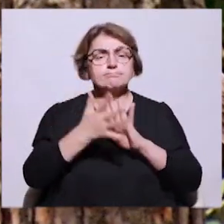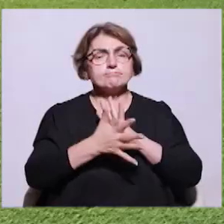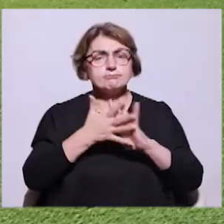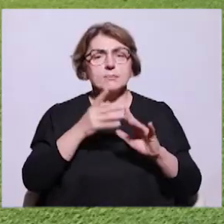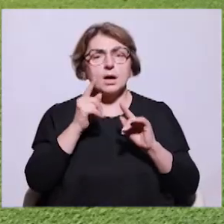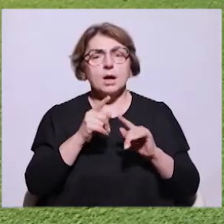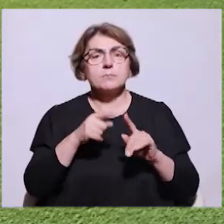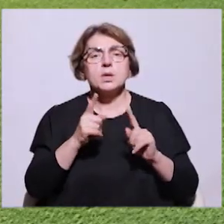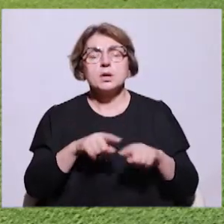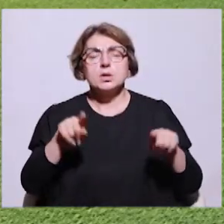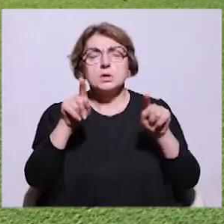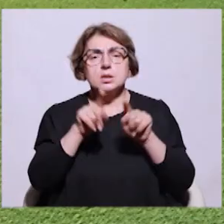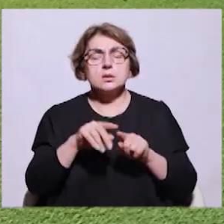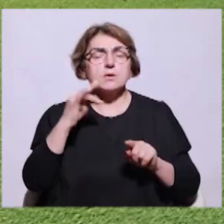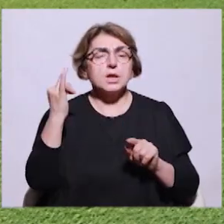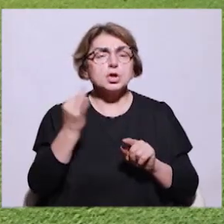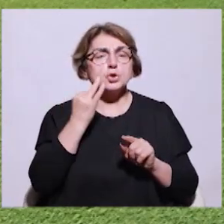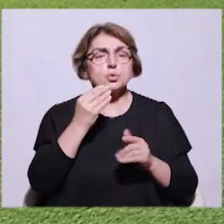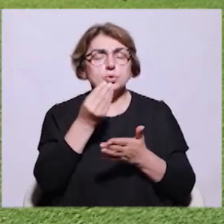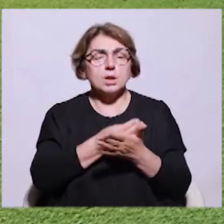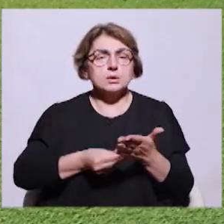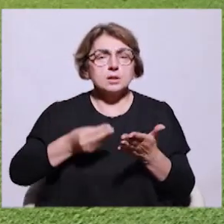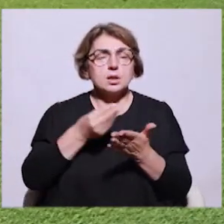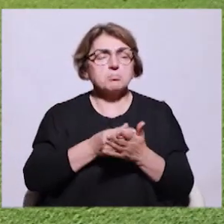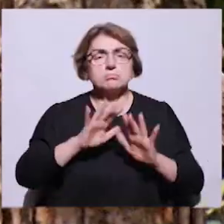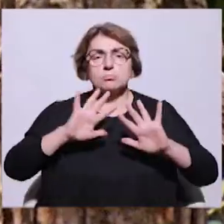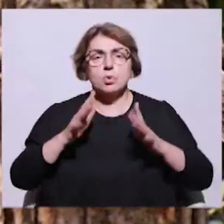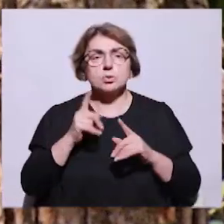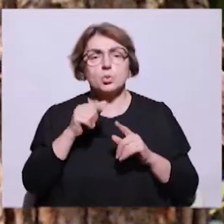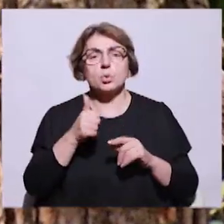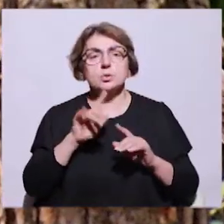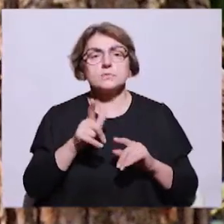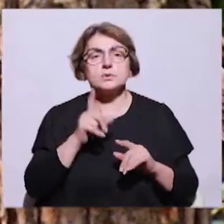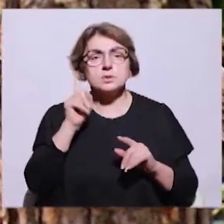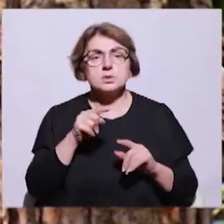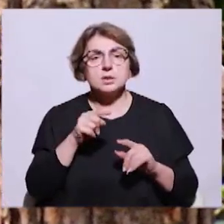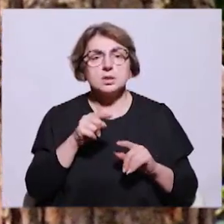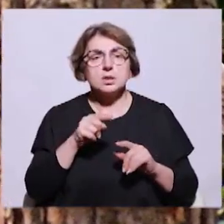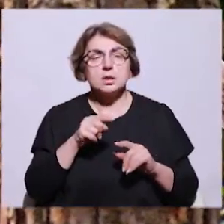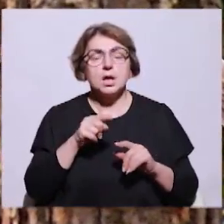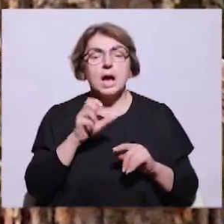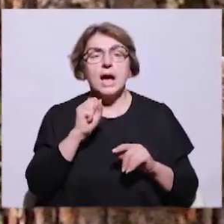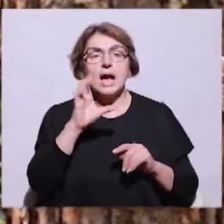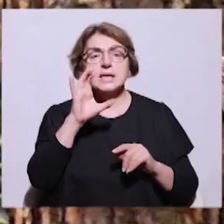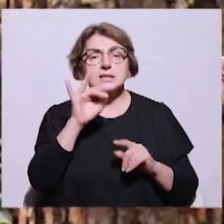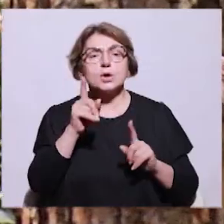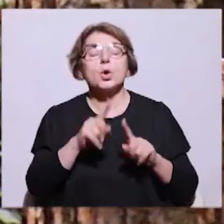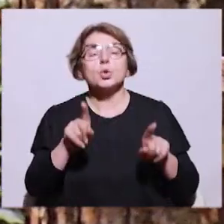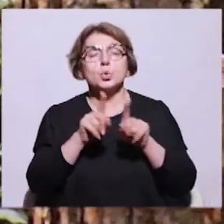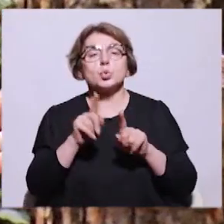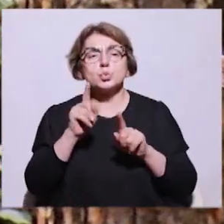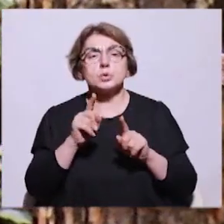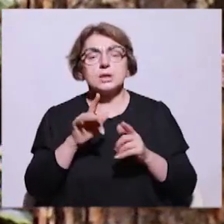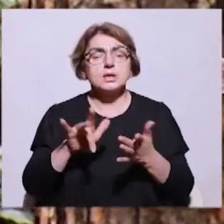რომ აქ იგივე ისტორია ვერ გამეორდებოდა, რაც მოხდა, როგორც ვიცით, აცტეკებისა და თუნდაც